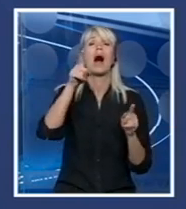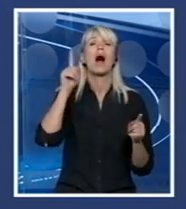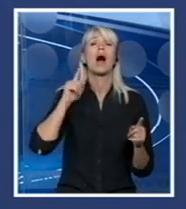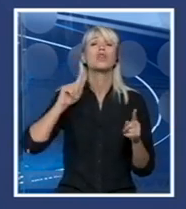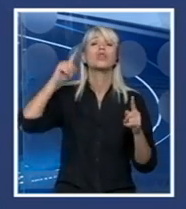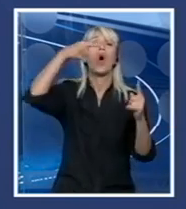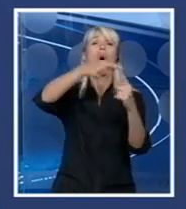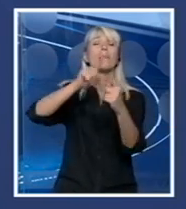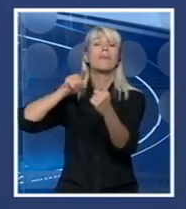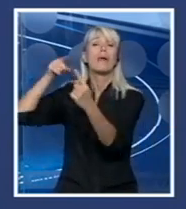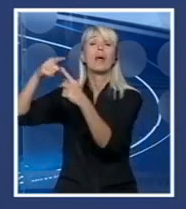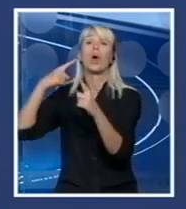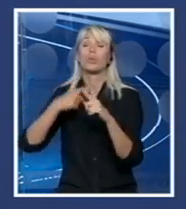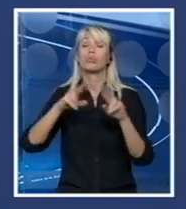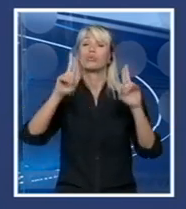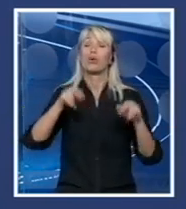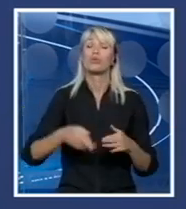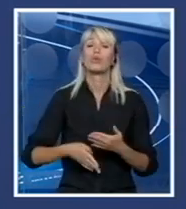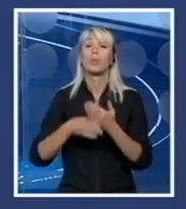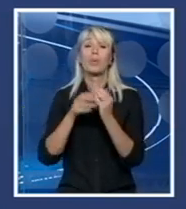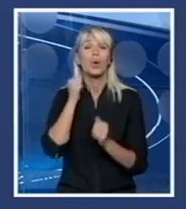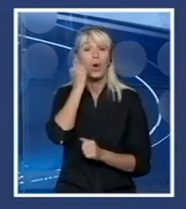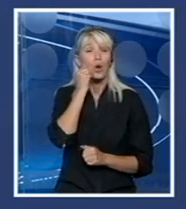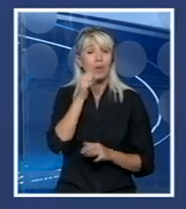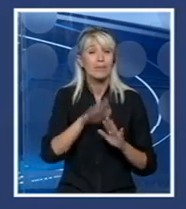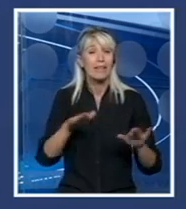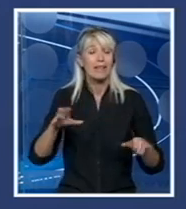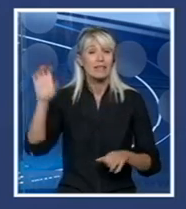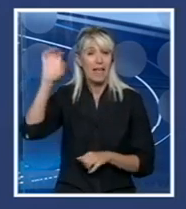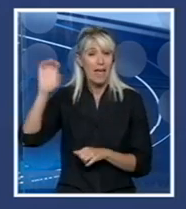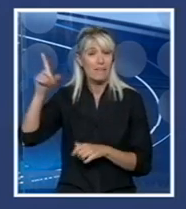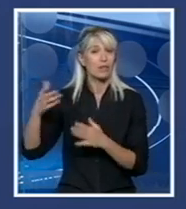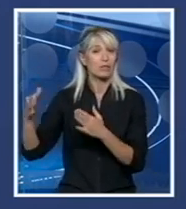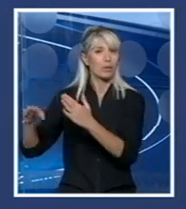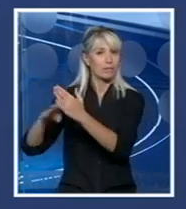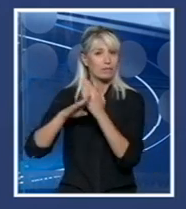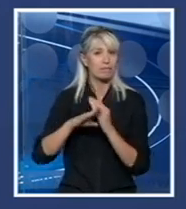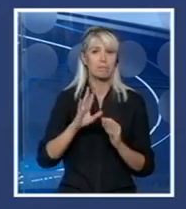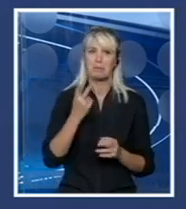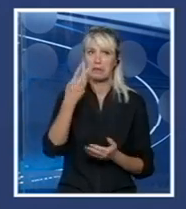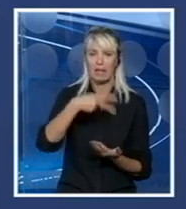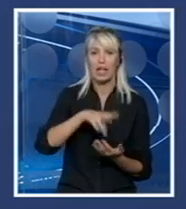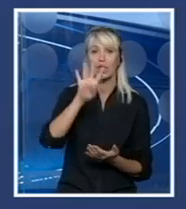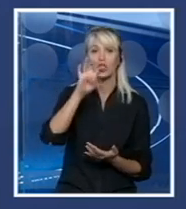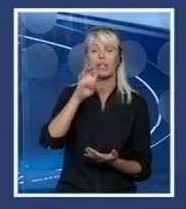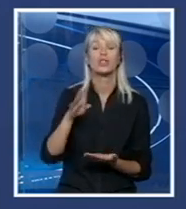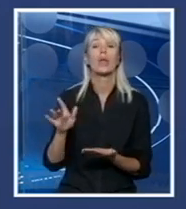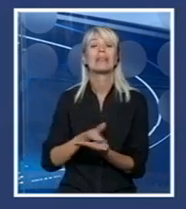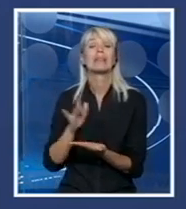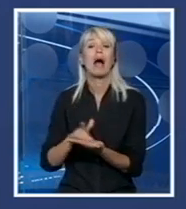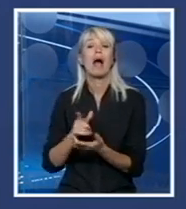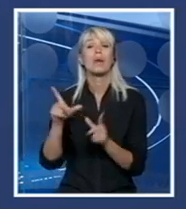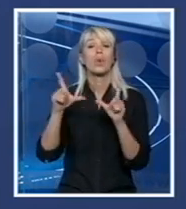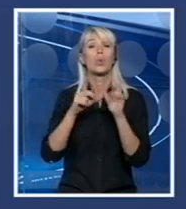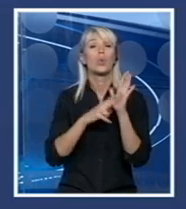pomognemo deci iz romske populacije preko Evropske komisije, dobit ćemo oko 2400 tableta. Tu nabavku radi UNICEF. Dobili